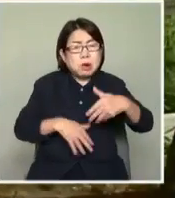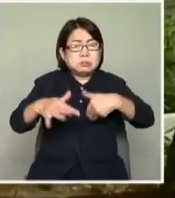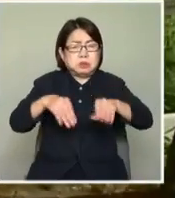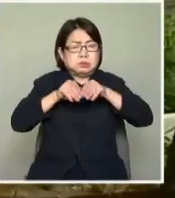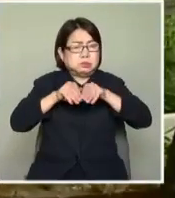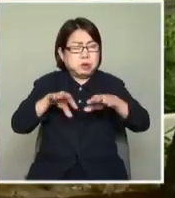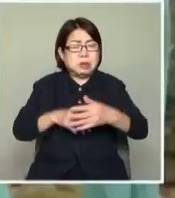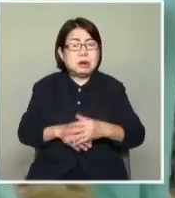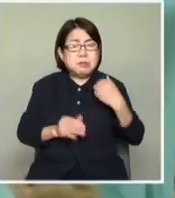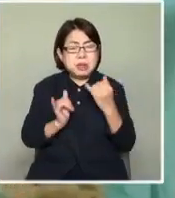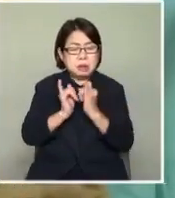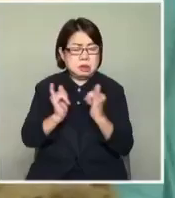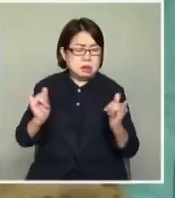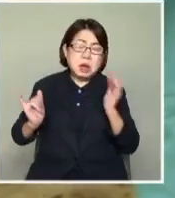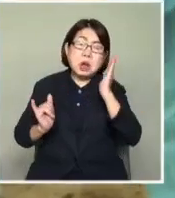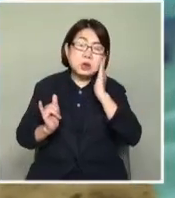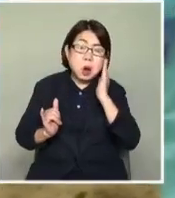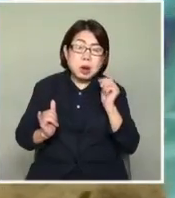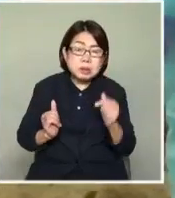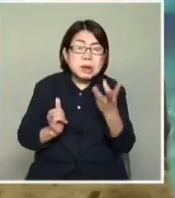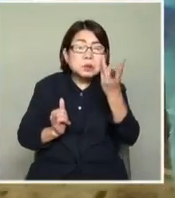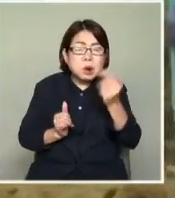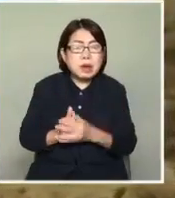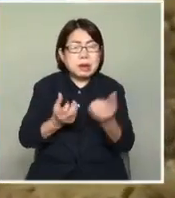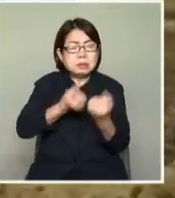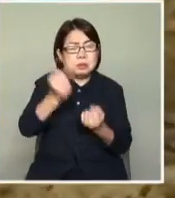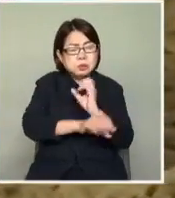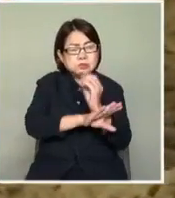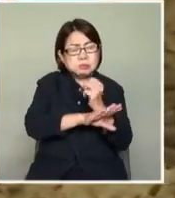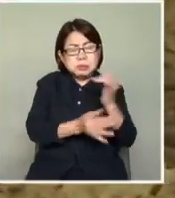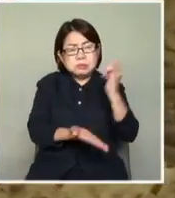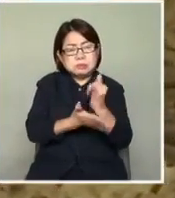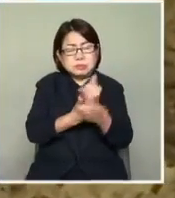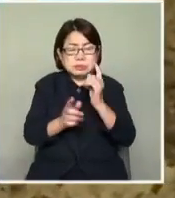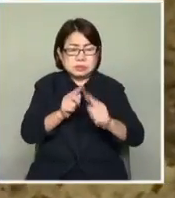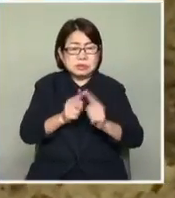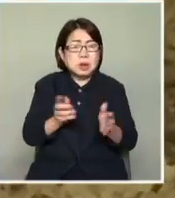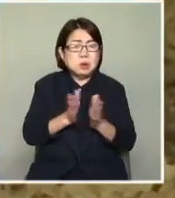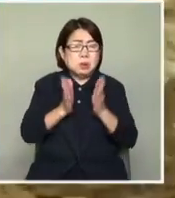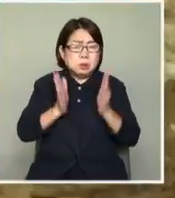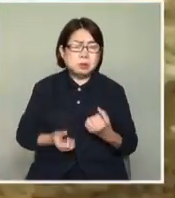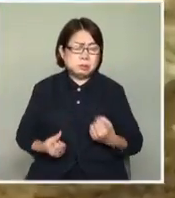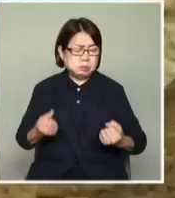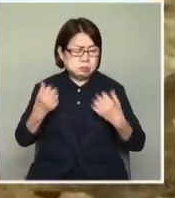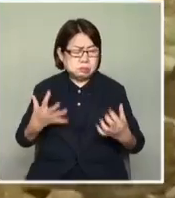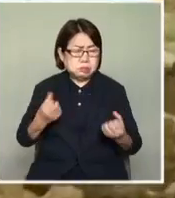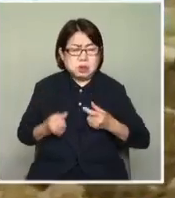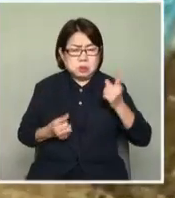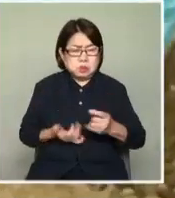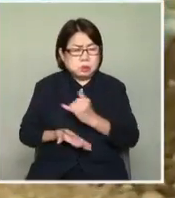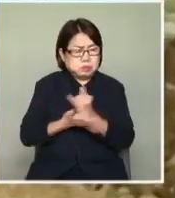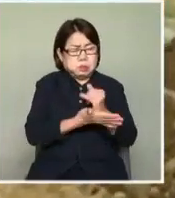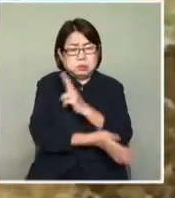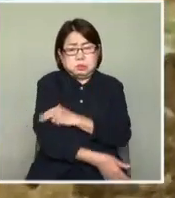เกี่ยวกับจำนวนเตียงผู้ป่วยรถพยาบาลฉุกเฉินและอื่นๆรวมถึงผู้ป่วยที่อ่อนแอต้องได้รับการดูแลรักษาทันเวลา